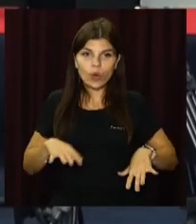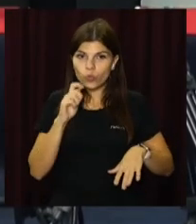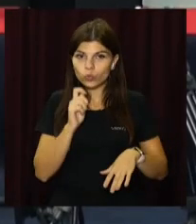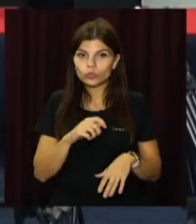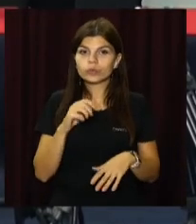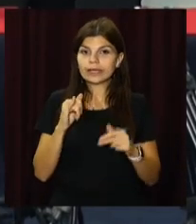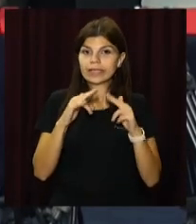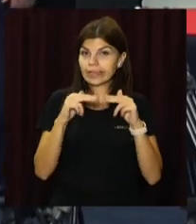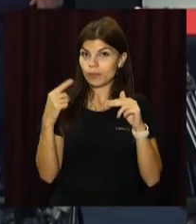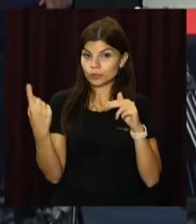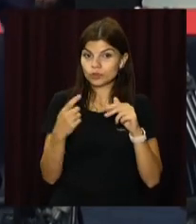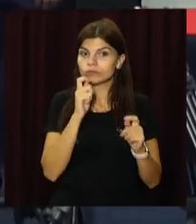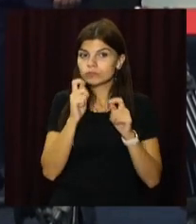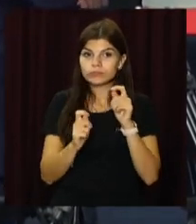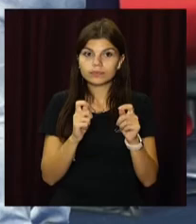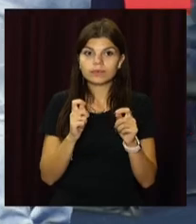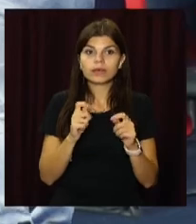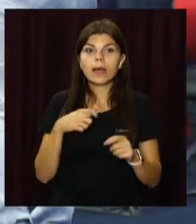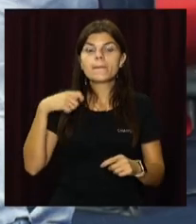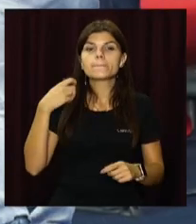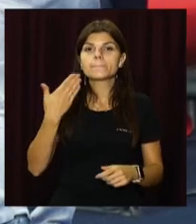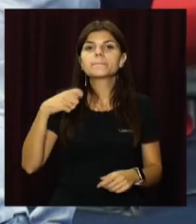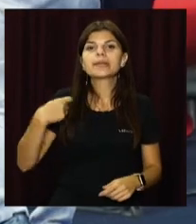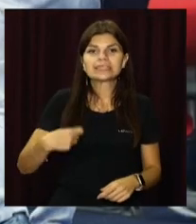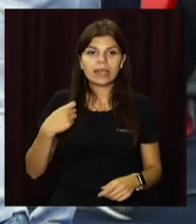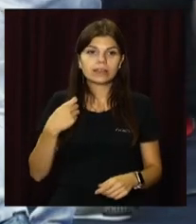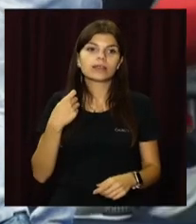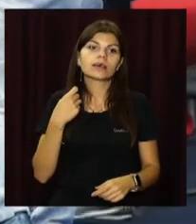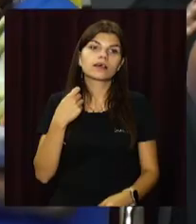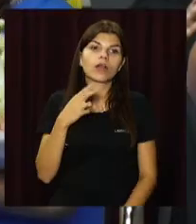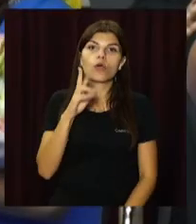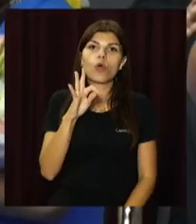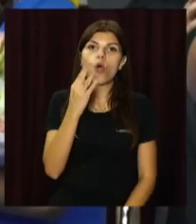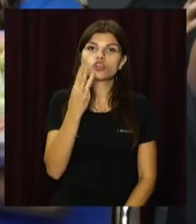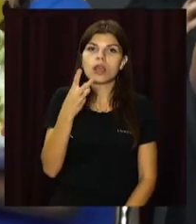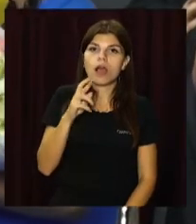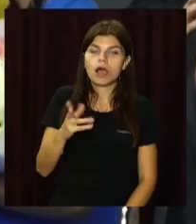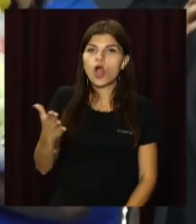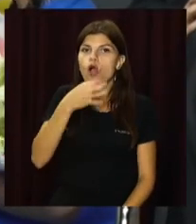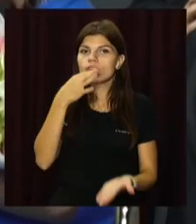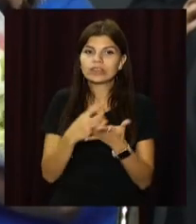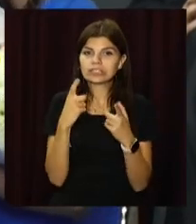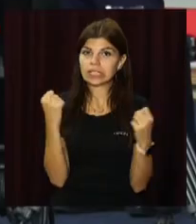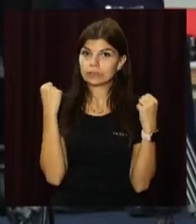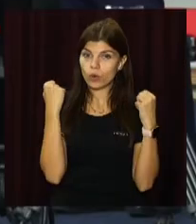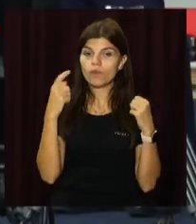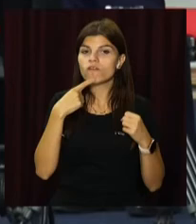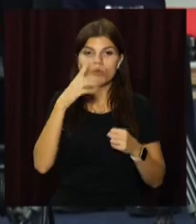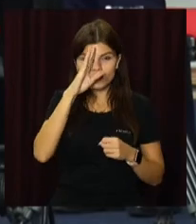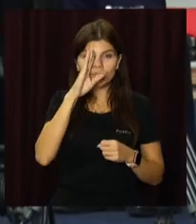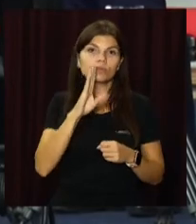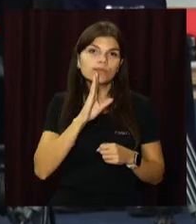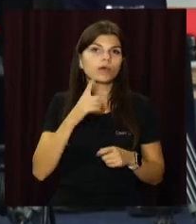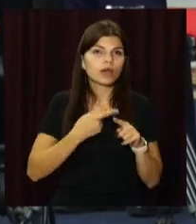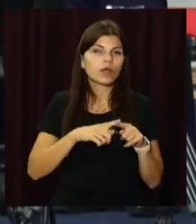та Дніпропетровщини вручив президент Федерації дзюдо України Михайло Кошляк. Він зазначив, ці юнаки і дівчата –